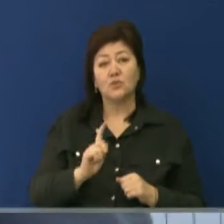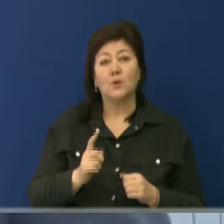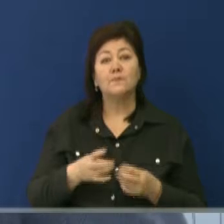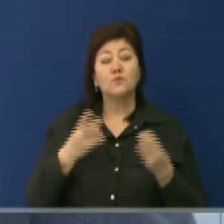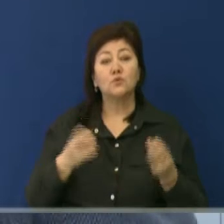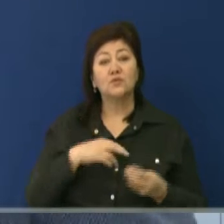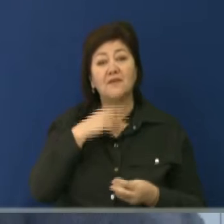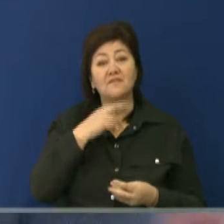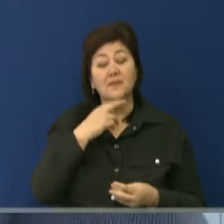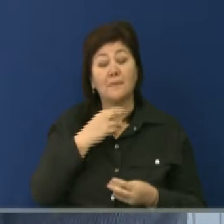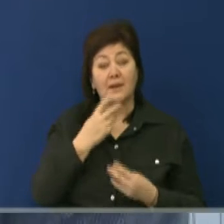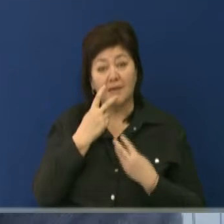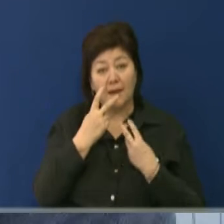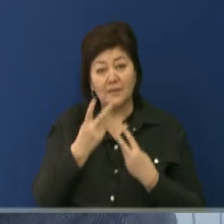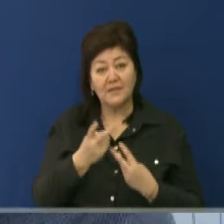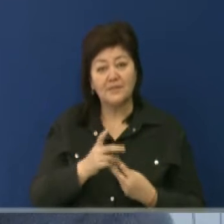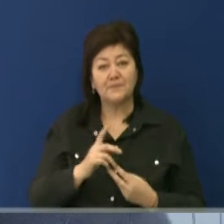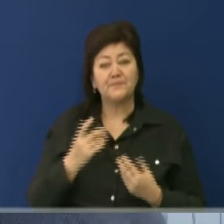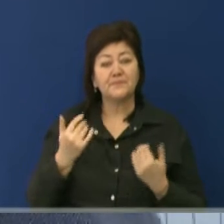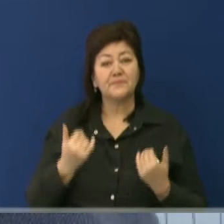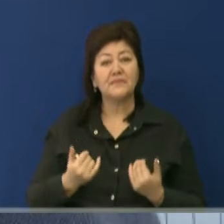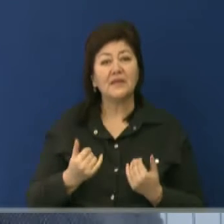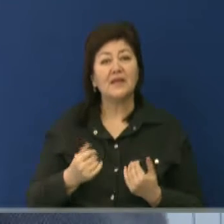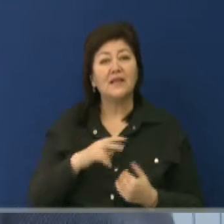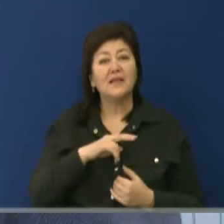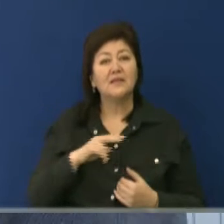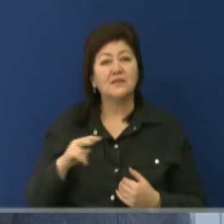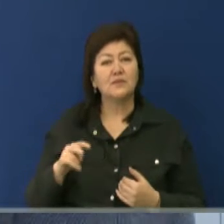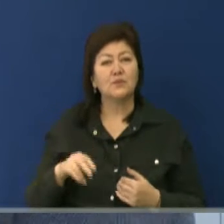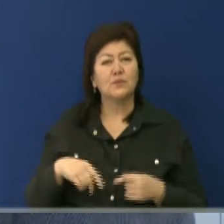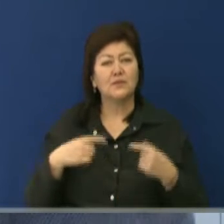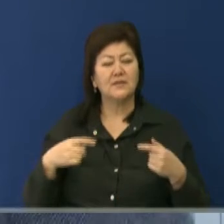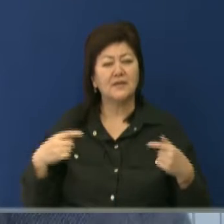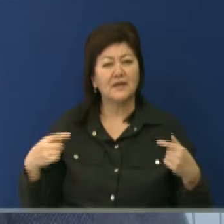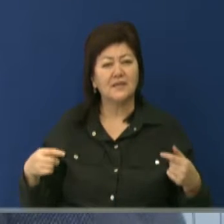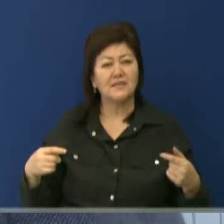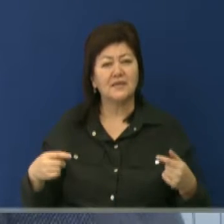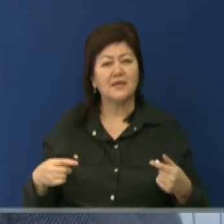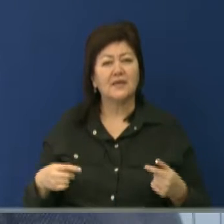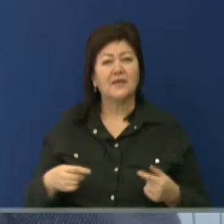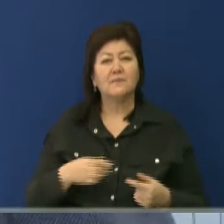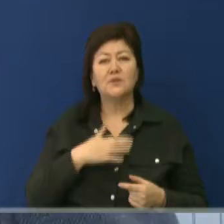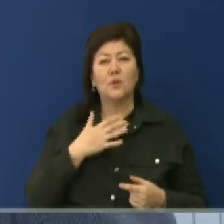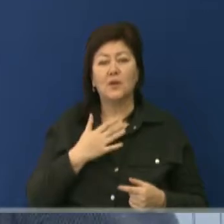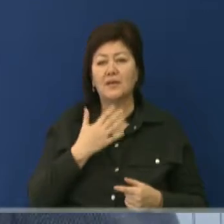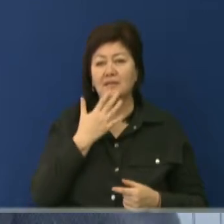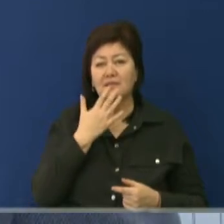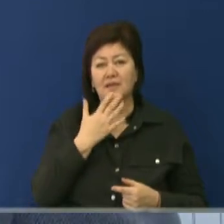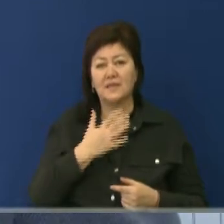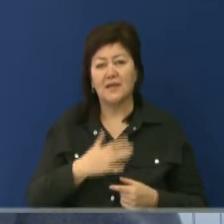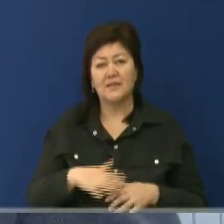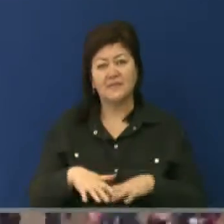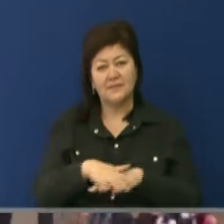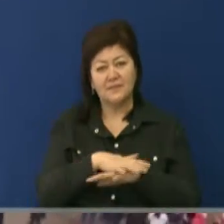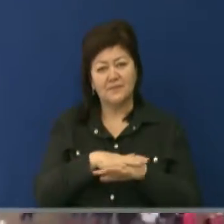қажет. Өйткені ауыл шаруашылығынан бастап әдебиетке дейінгі барлық салаларда өз үлесін қосып жатқан көптеген ұлт өкілдерінің ықпалы